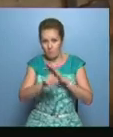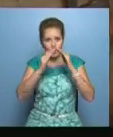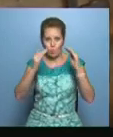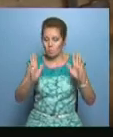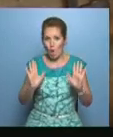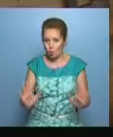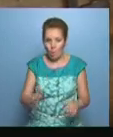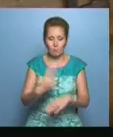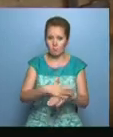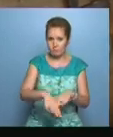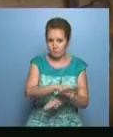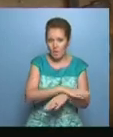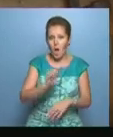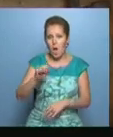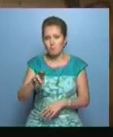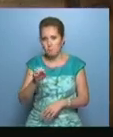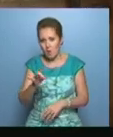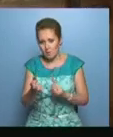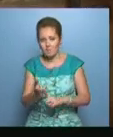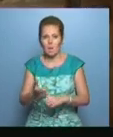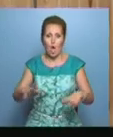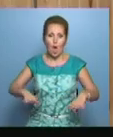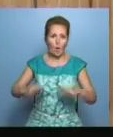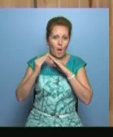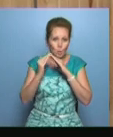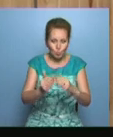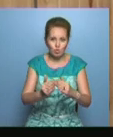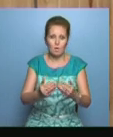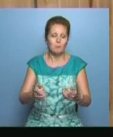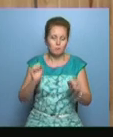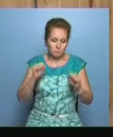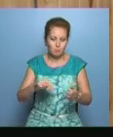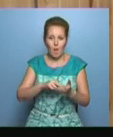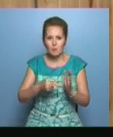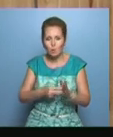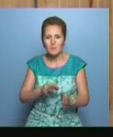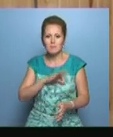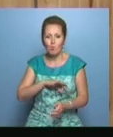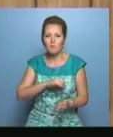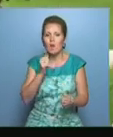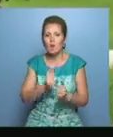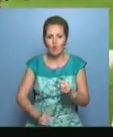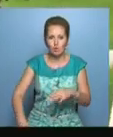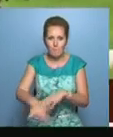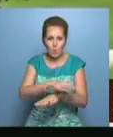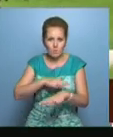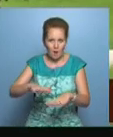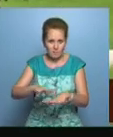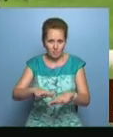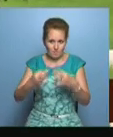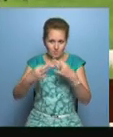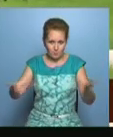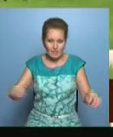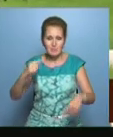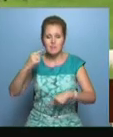двери амбаров, конюшен, ледника. Здесь планируют задействовать каждый квадратный метр музейного пространства. Следующим этапом